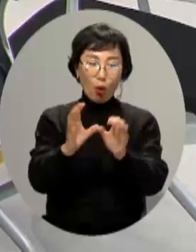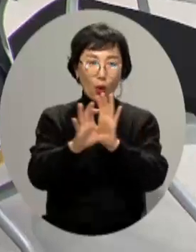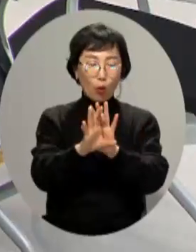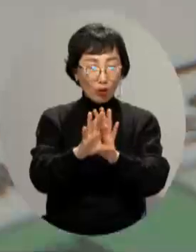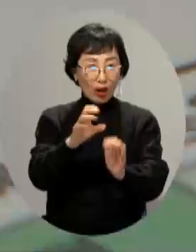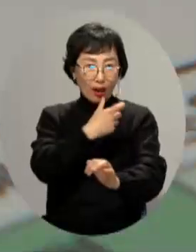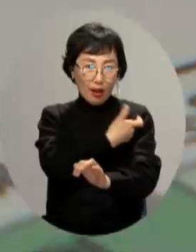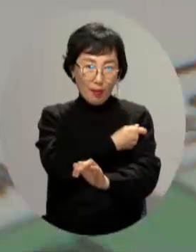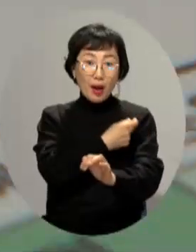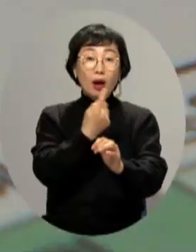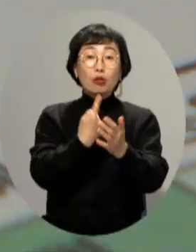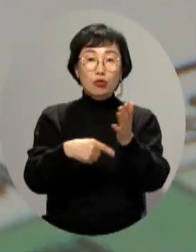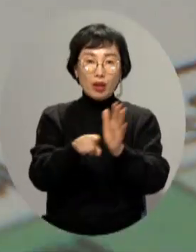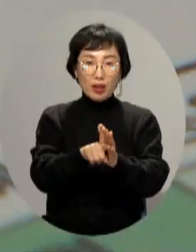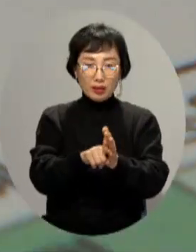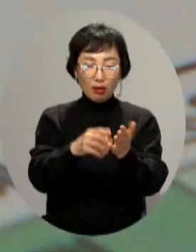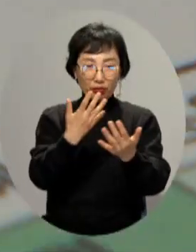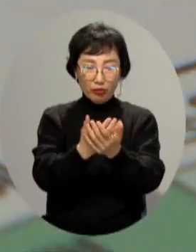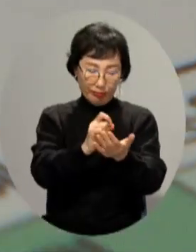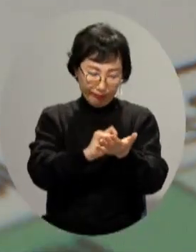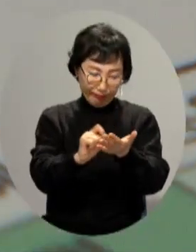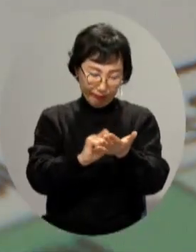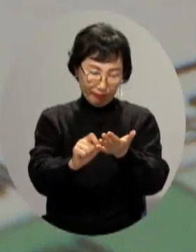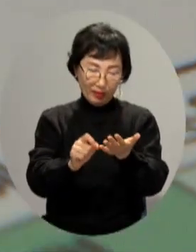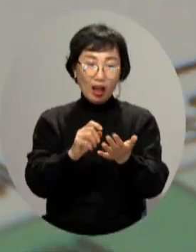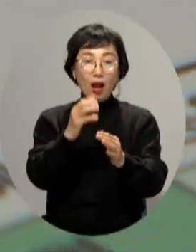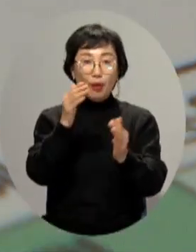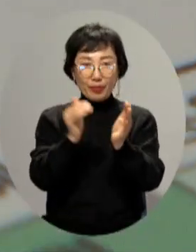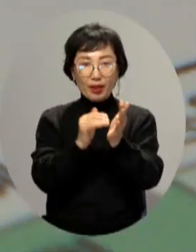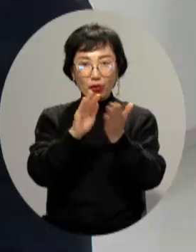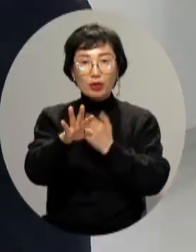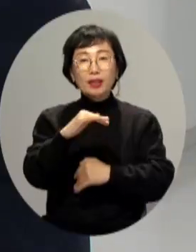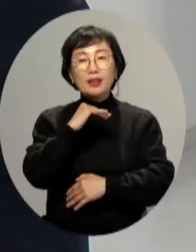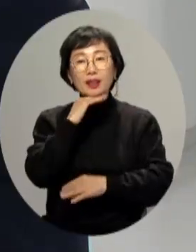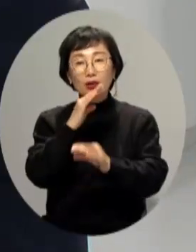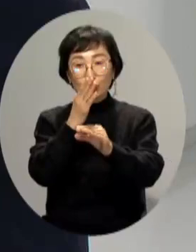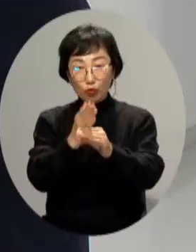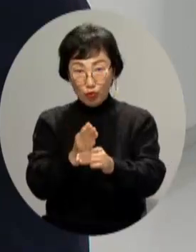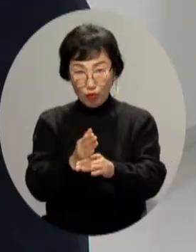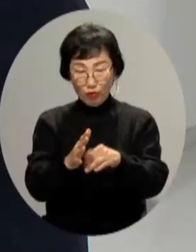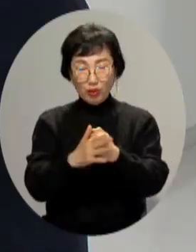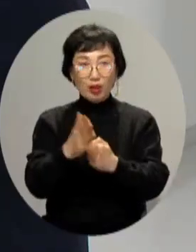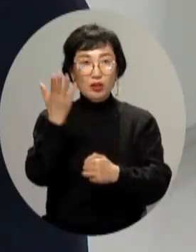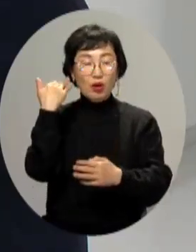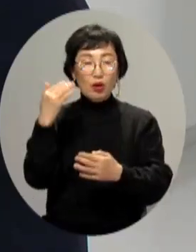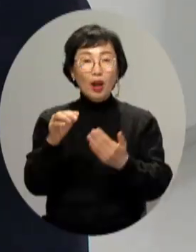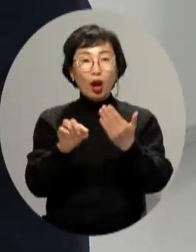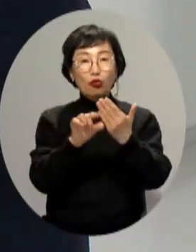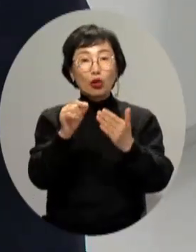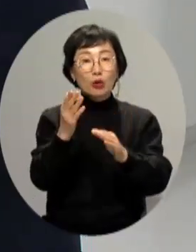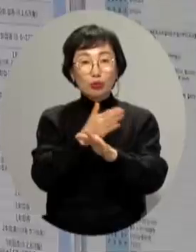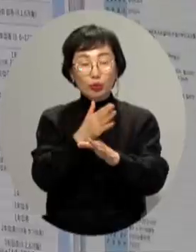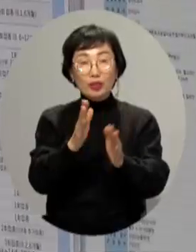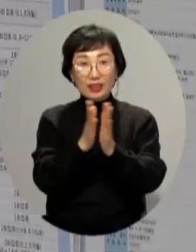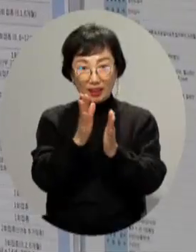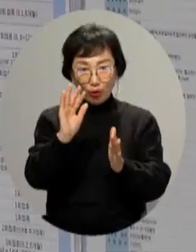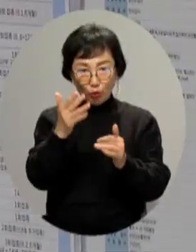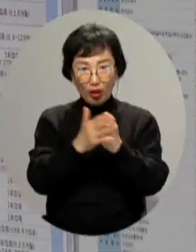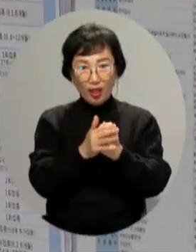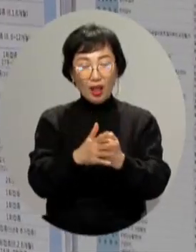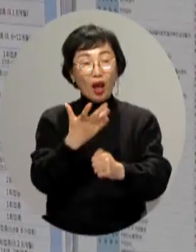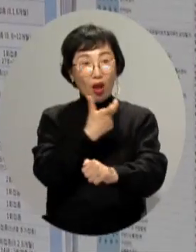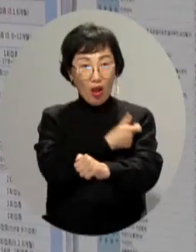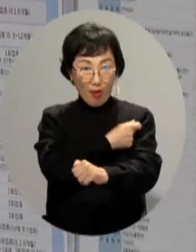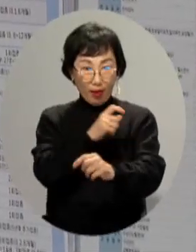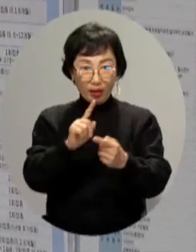위해 문진표를 작성하고 순번을 기다리는 겁니다. 지난 9월부터 시작된 예방접종.